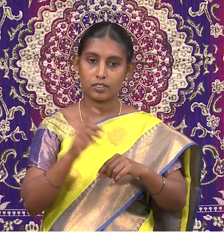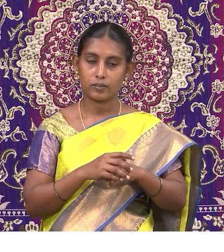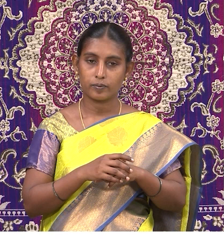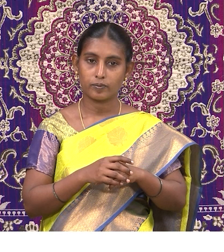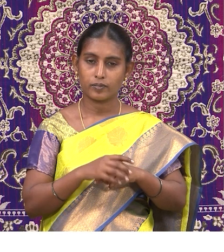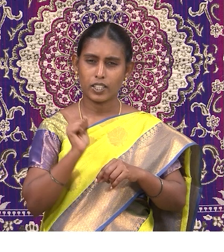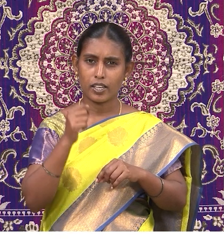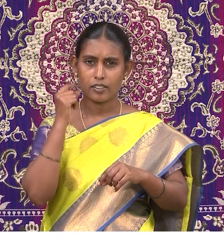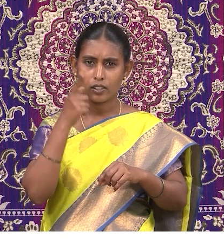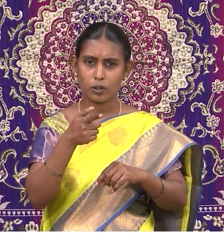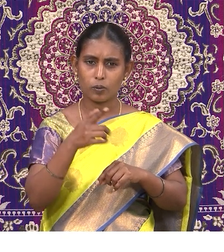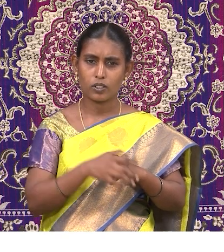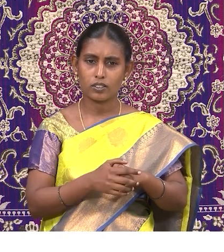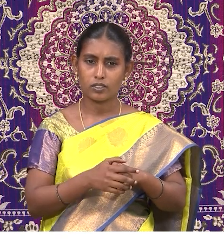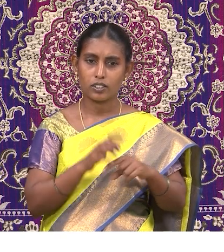தான் தெரியுமே,